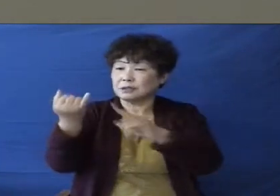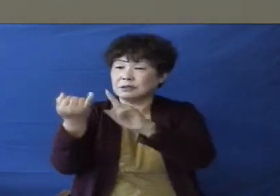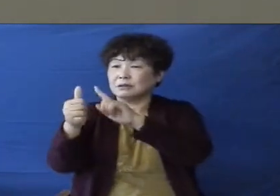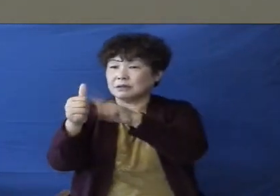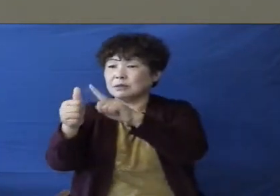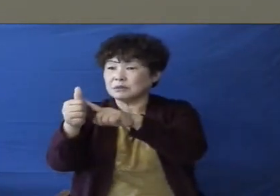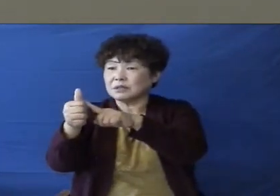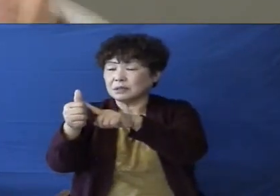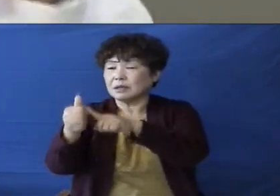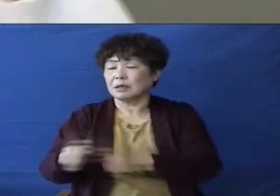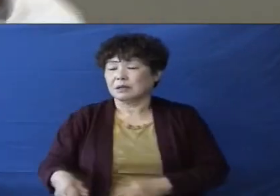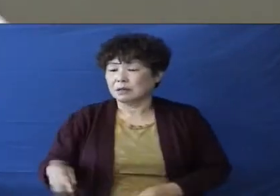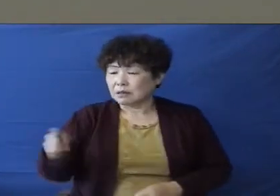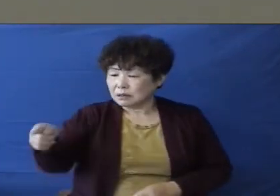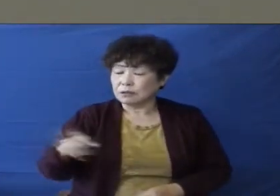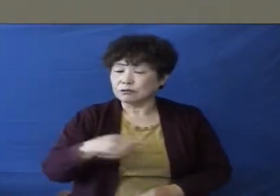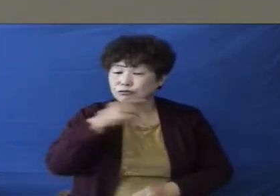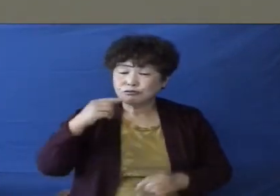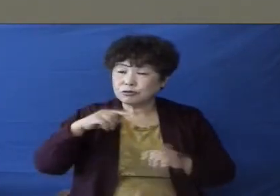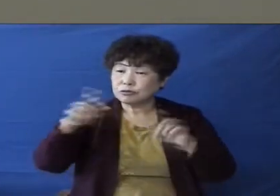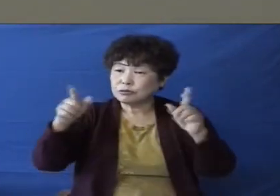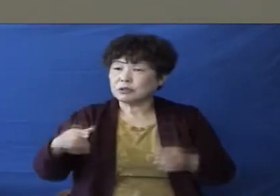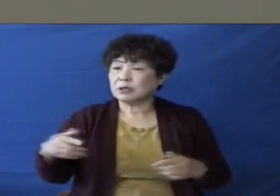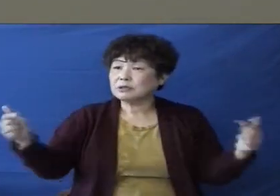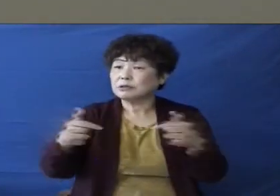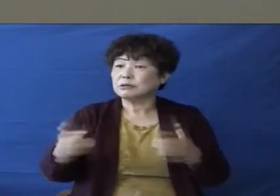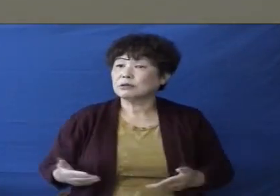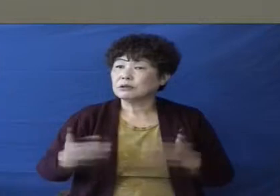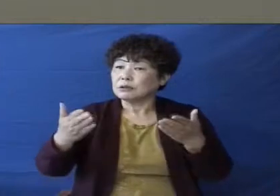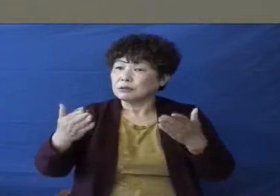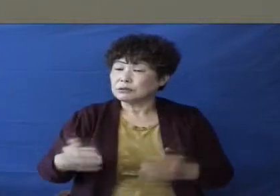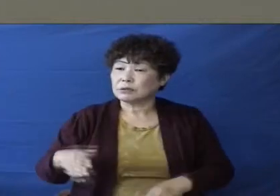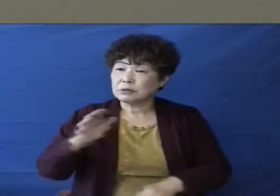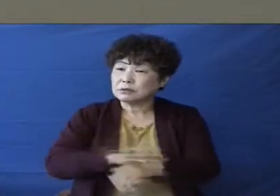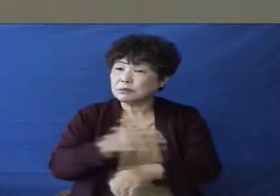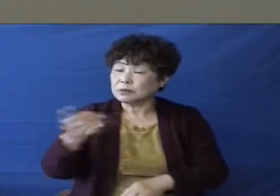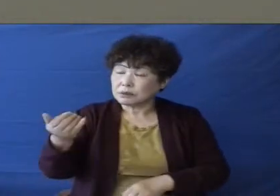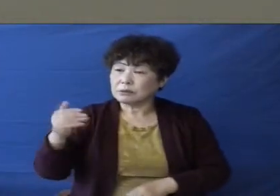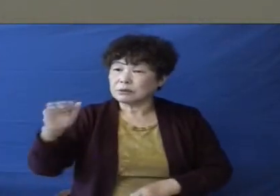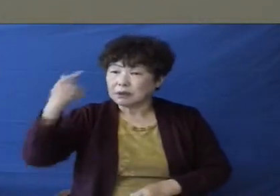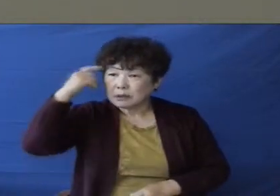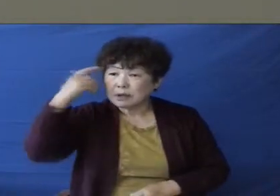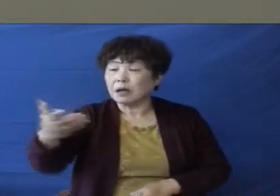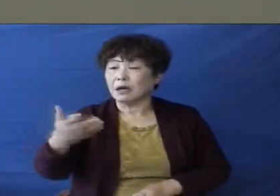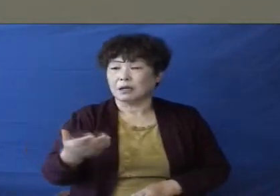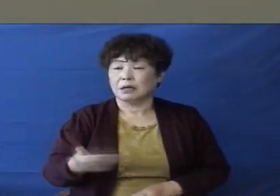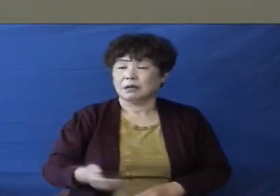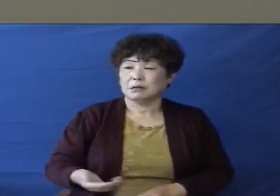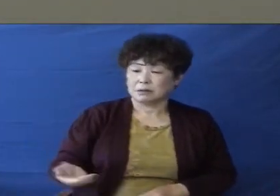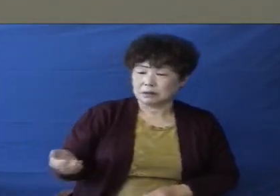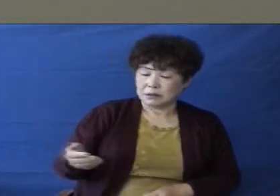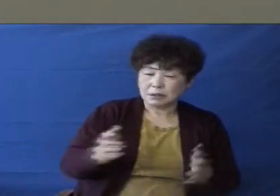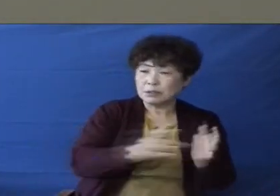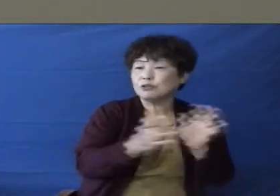다 사람들로부터 하나님으로부터 더 버림받고 저주받은 줄 알았는데 예수님께서 아브라함의 딸이 라는 호칭을 해주십니다